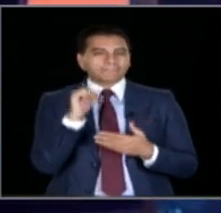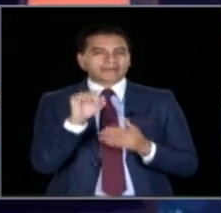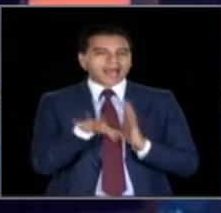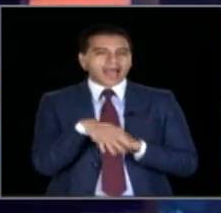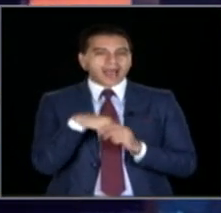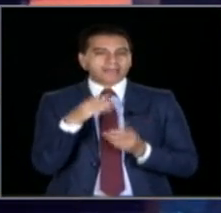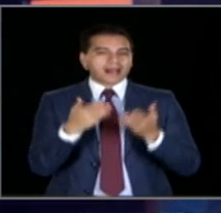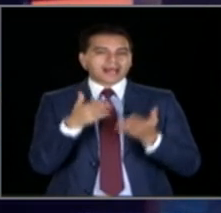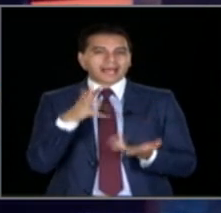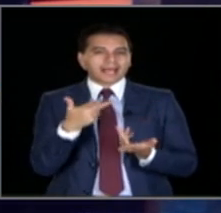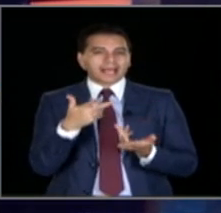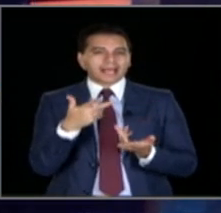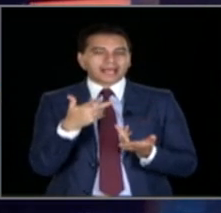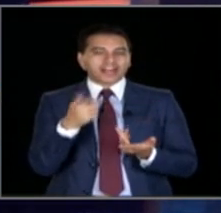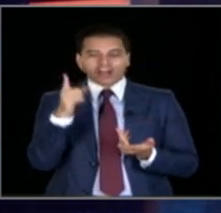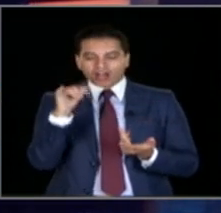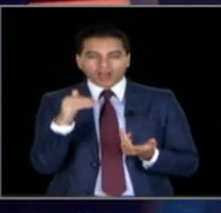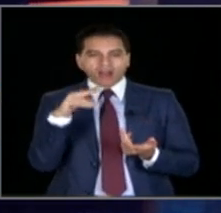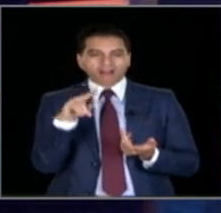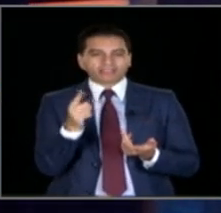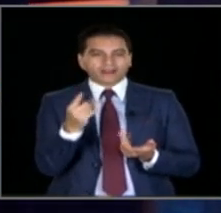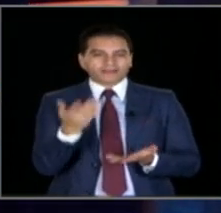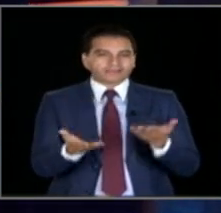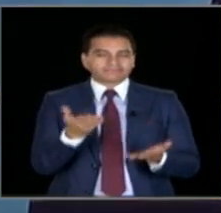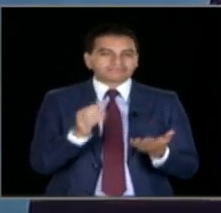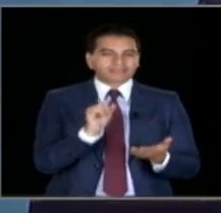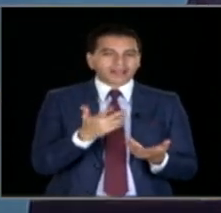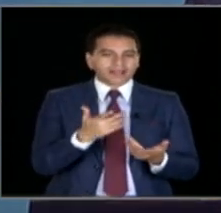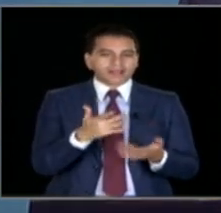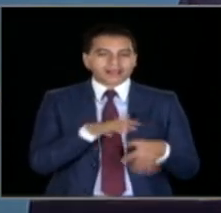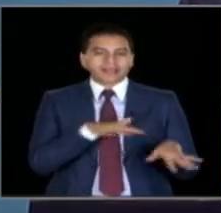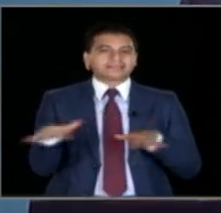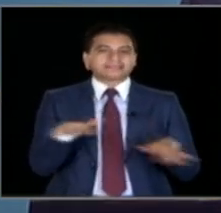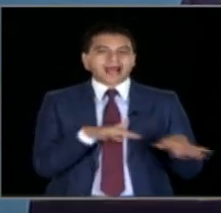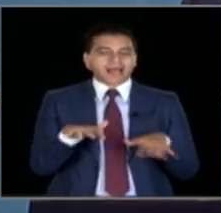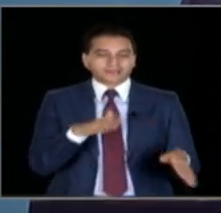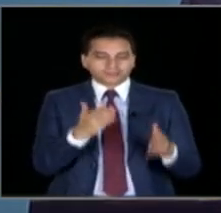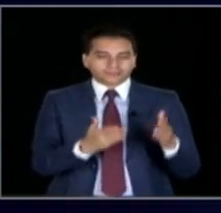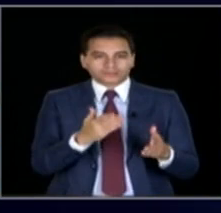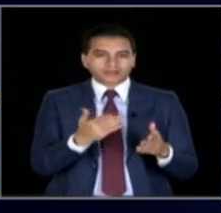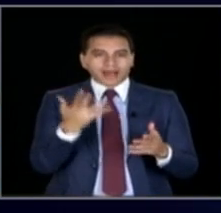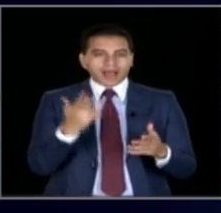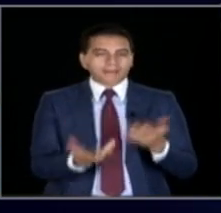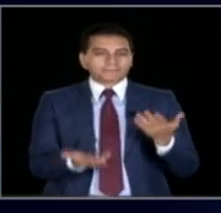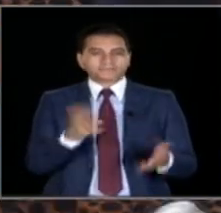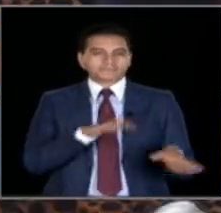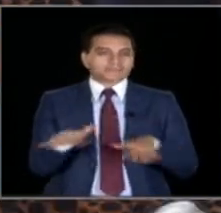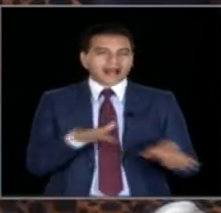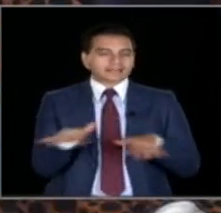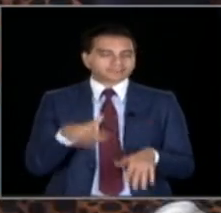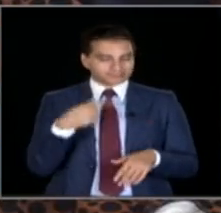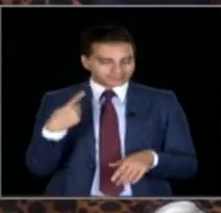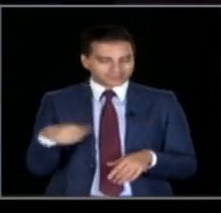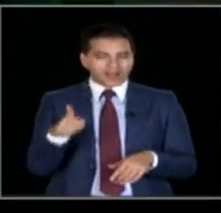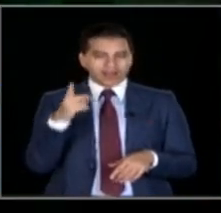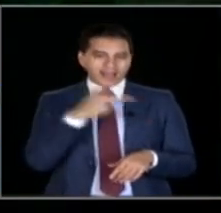بيقيس إيه؟ الزلازل. دوس على البازر. الزلازل. الزلازل إجابة صحيحة،